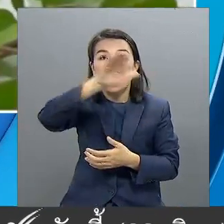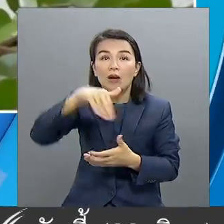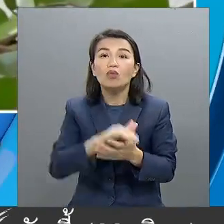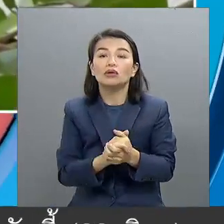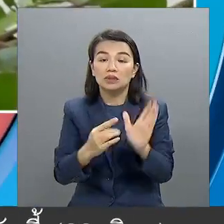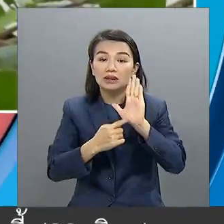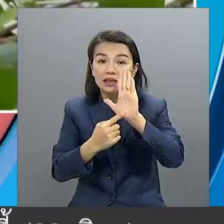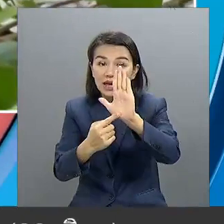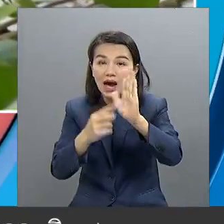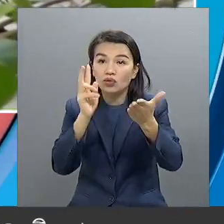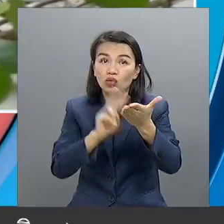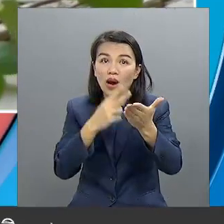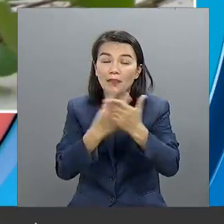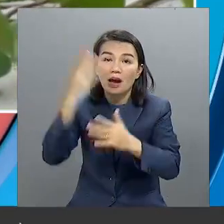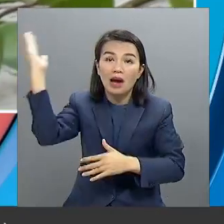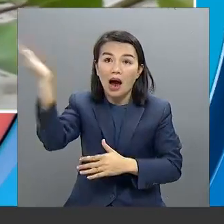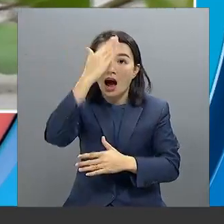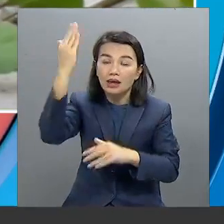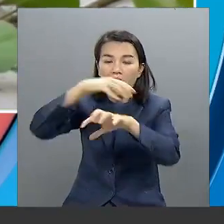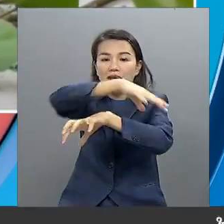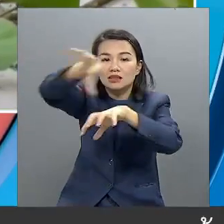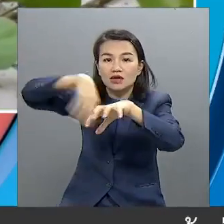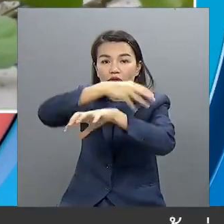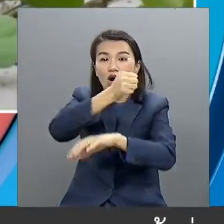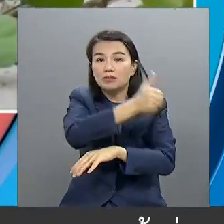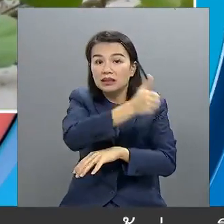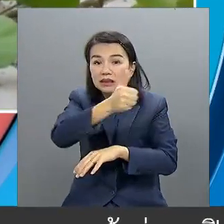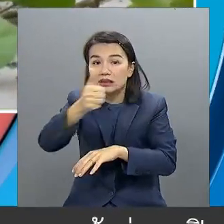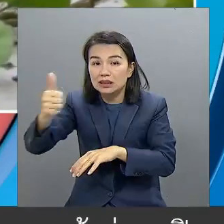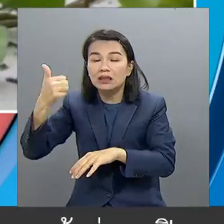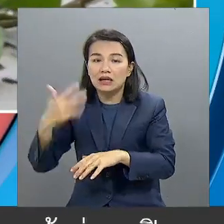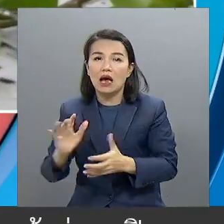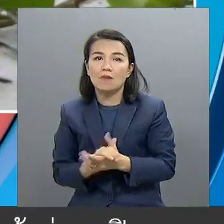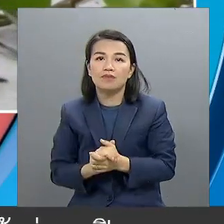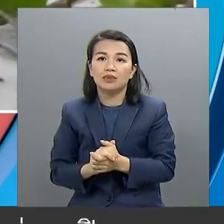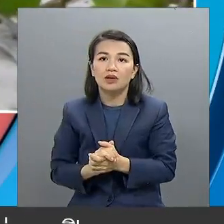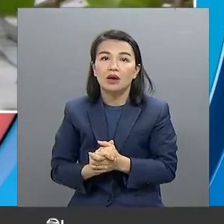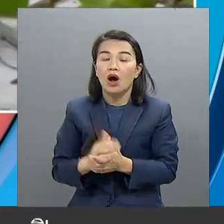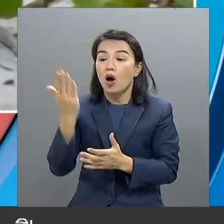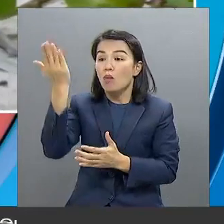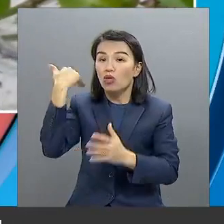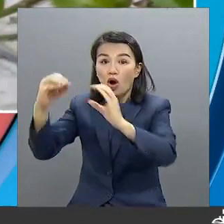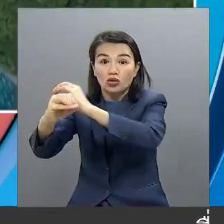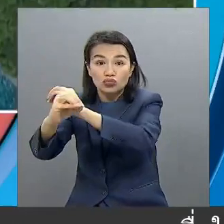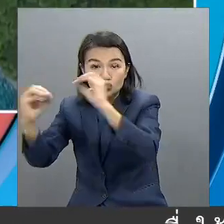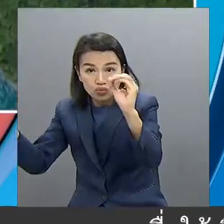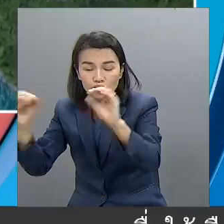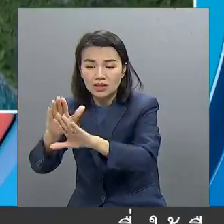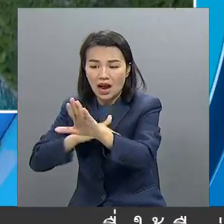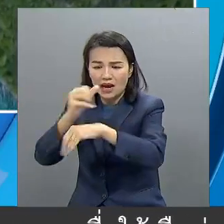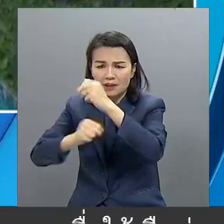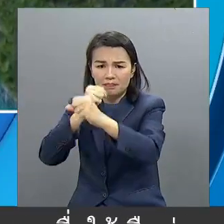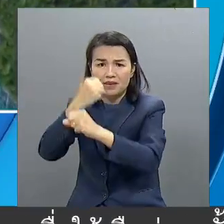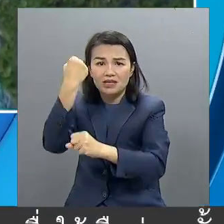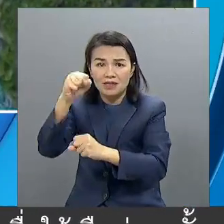ว่า อากาศ สภาพแวนร้อง ระบนเวท ของนั้มันดีจากสตที่ไม่เคยโฝมาใหเหนหๆ 10 ปีออกมาใหเห็นว่า